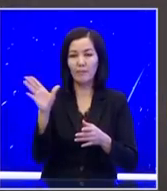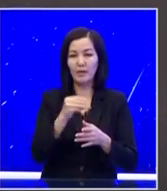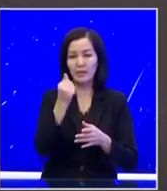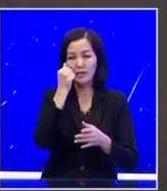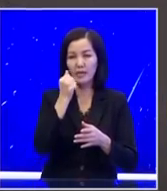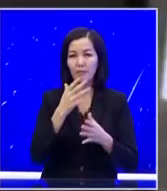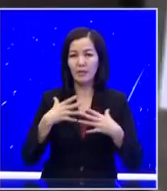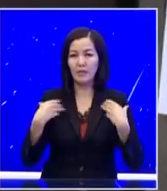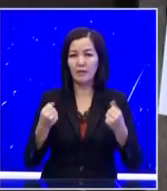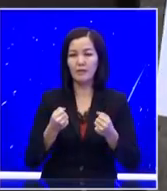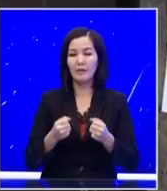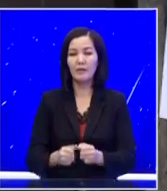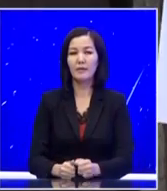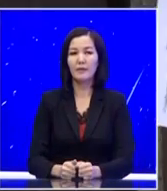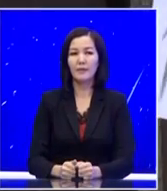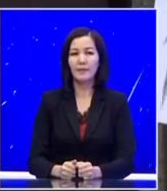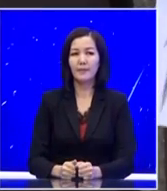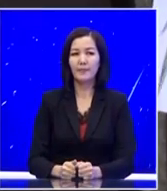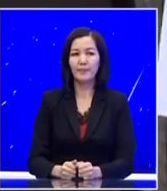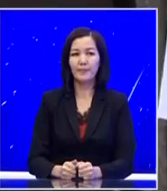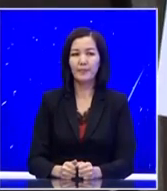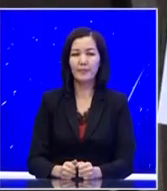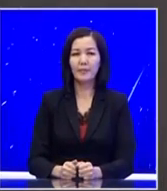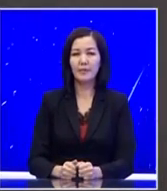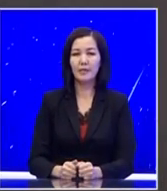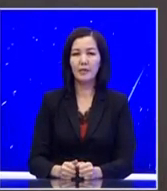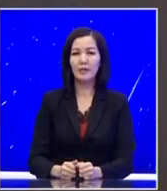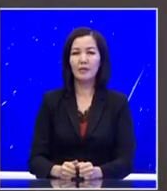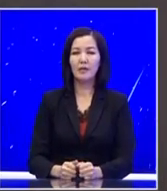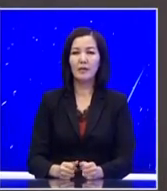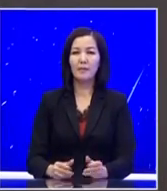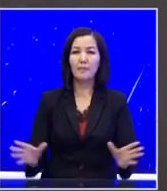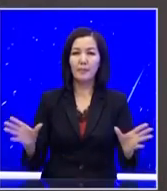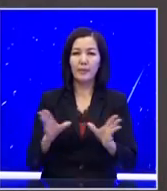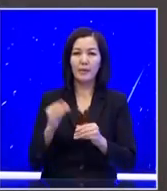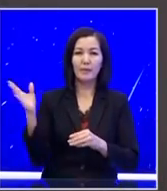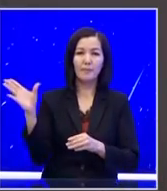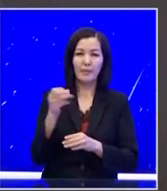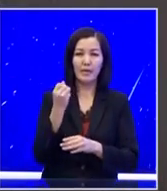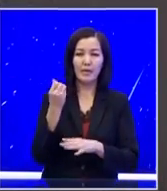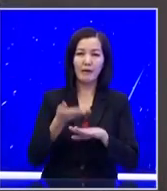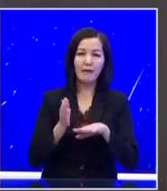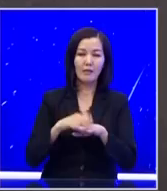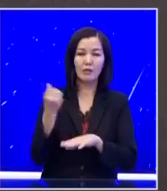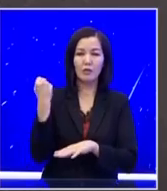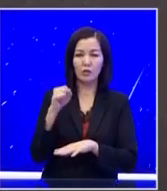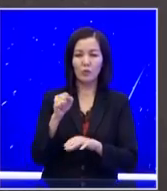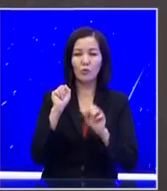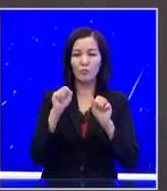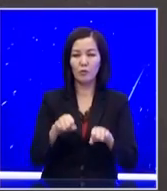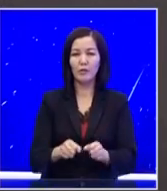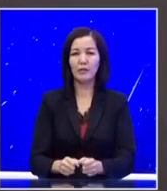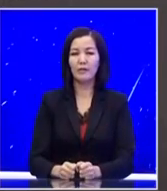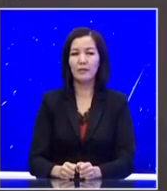шағамыз аман болсын. Осындай бірге көтерген жүк жеңіл дейді ғой, сол сияқты жүгіміз жеңіл болсын.